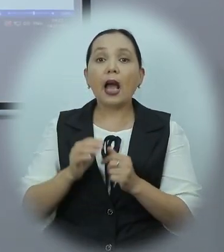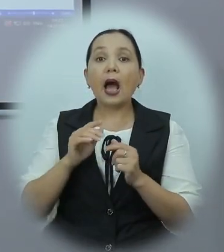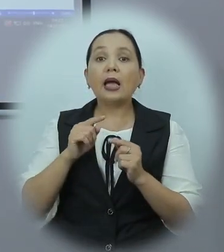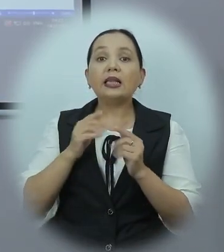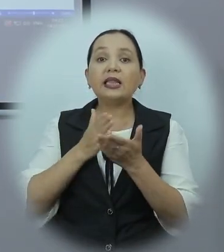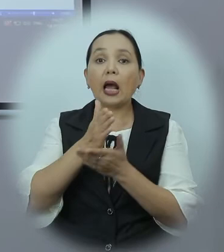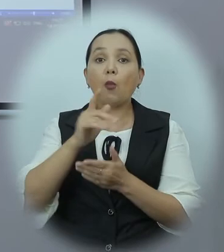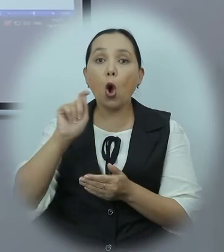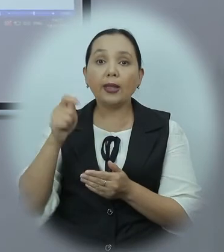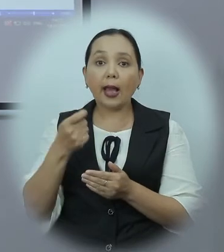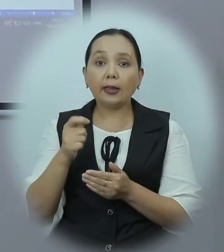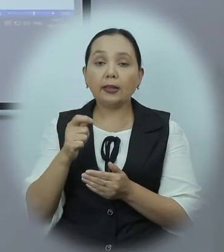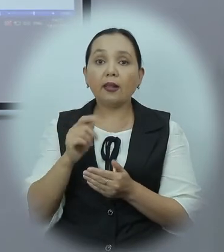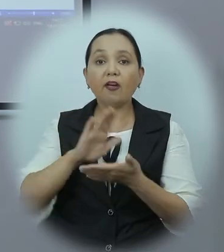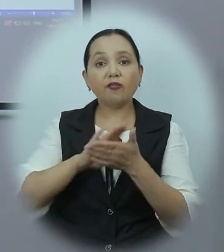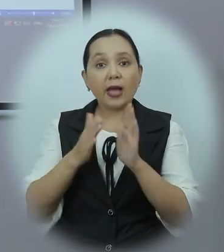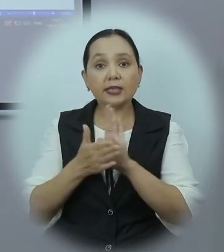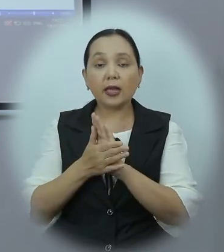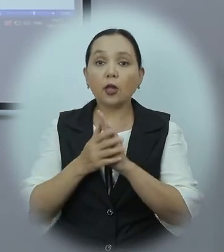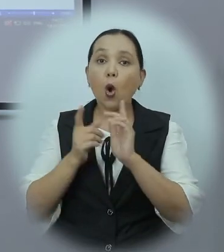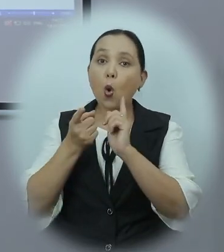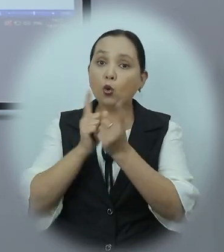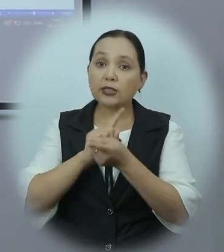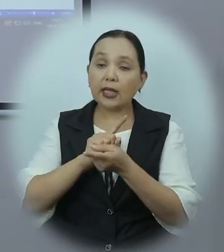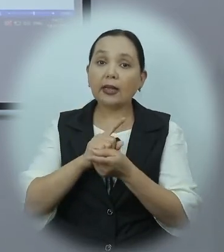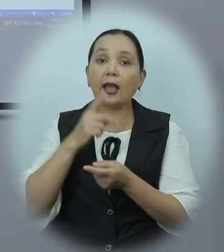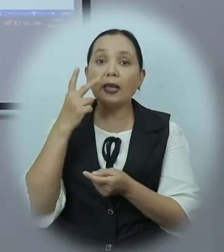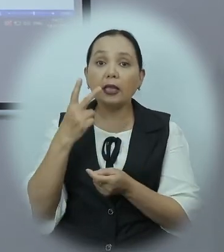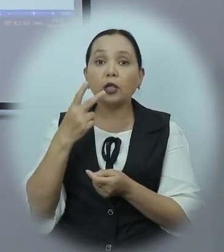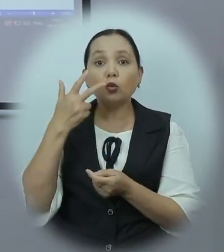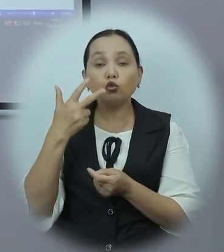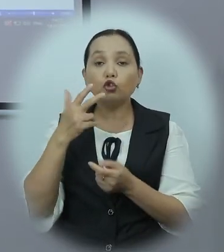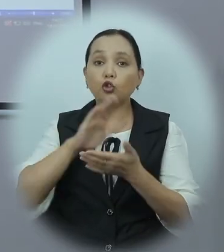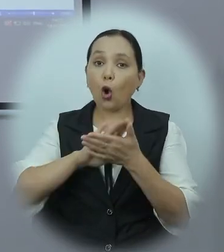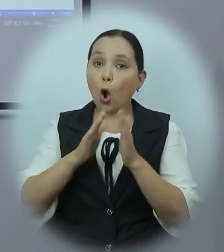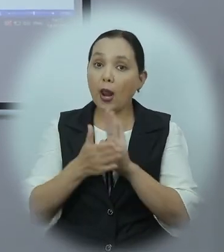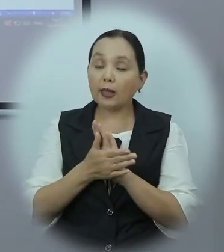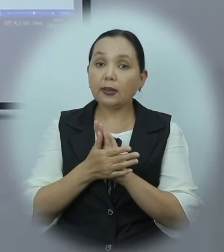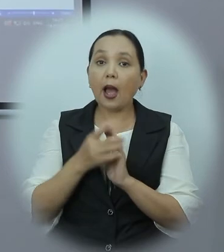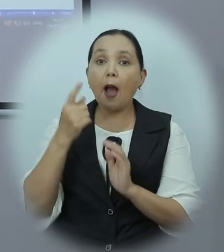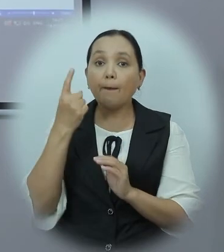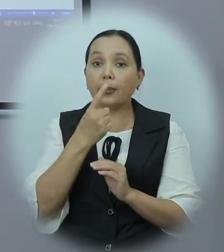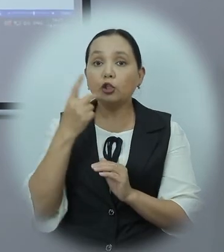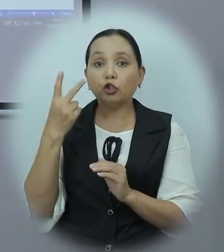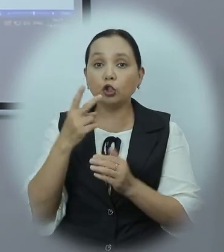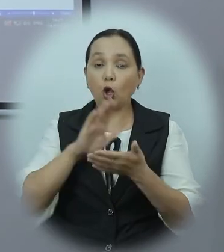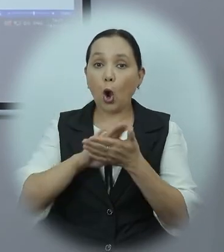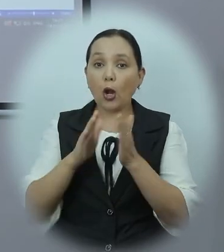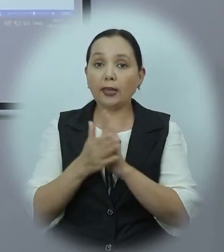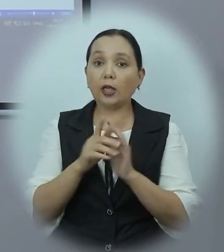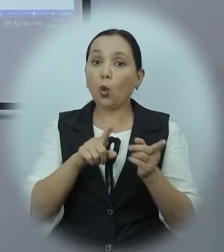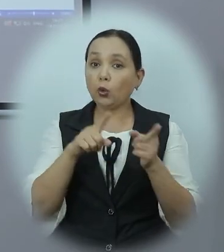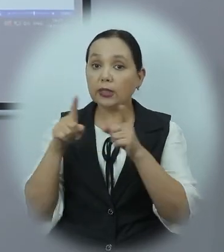Tarmoq kalitining vaziyatini o'zgartirib, ikkinchi, uchinchi holatdan birinchi, ikkinchi holatga